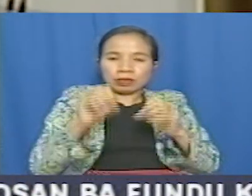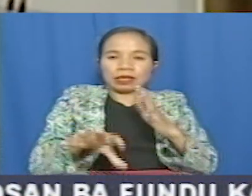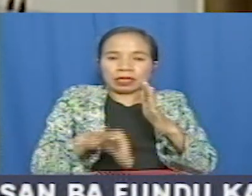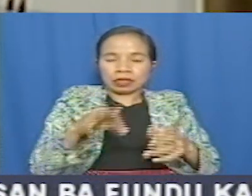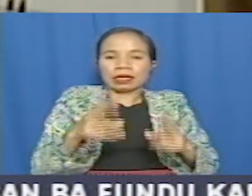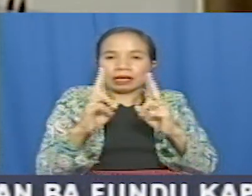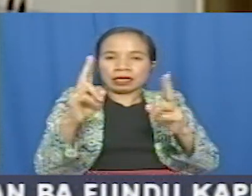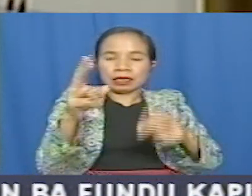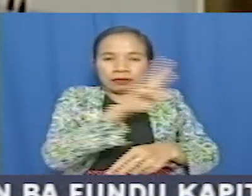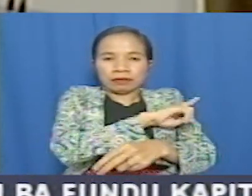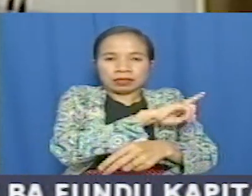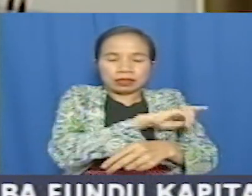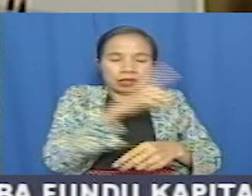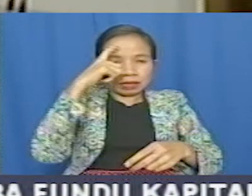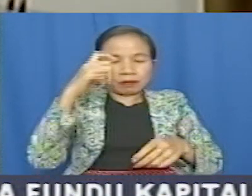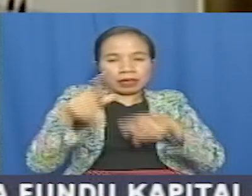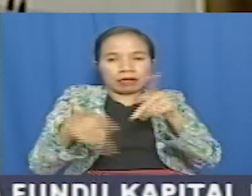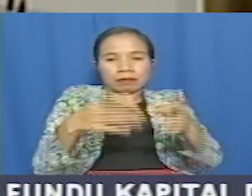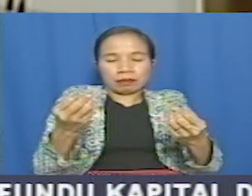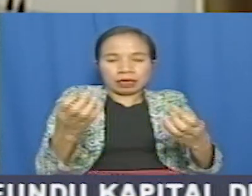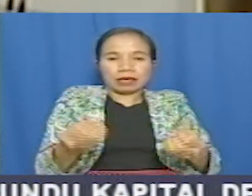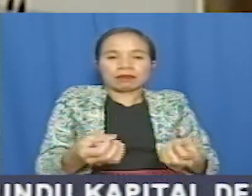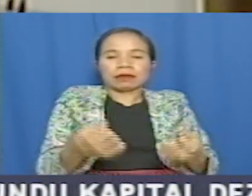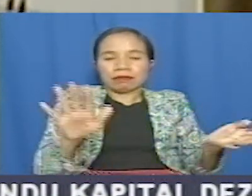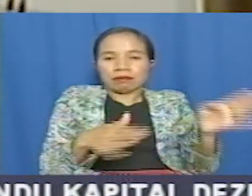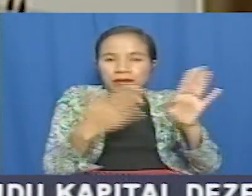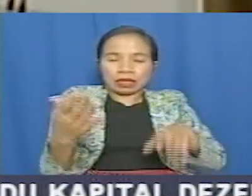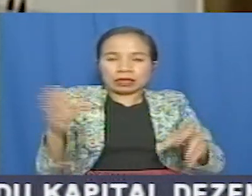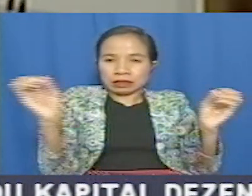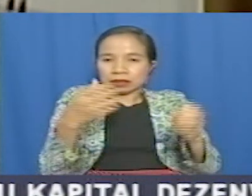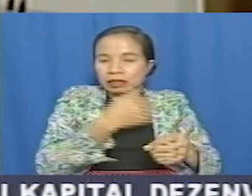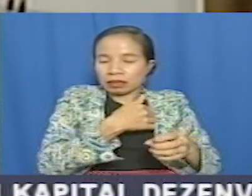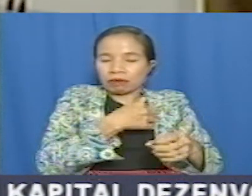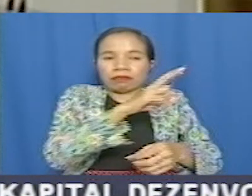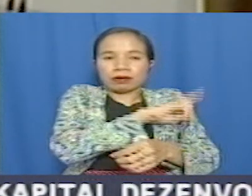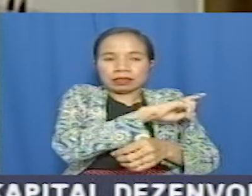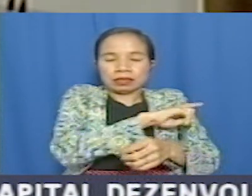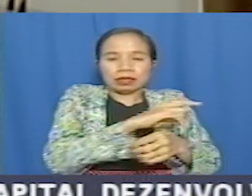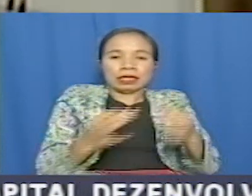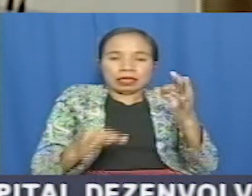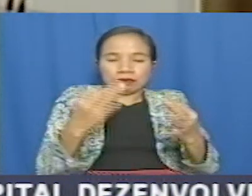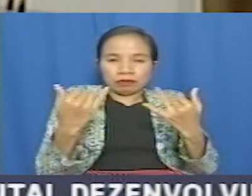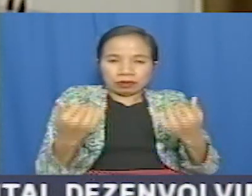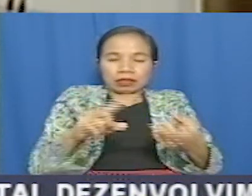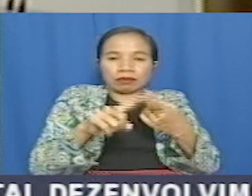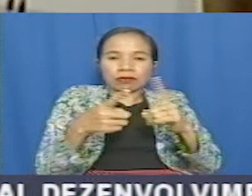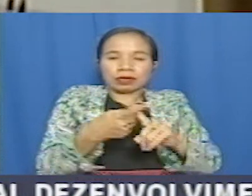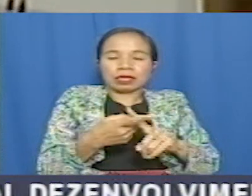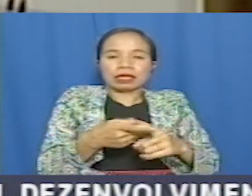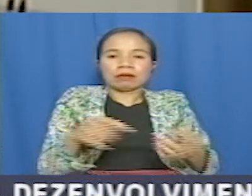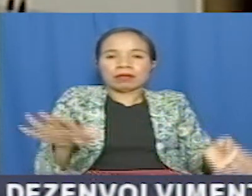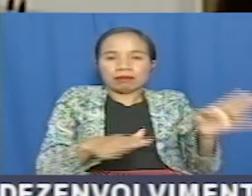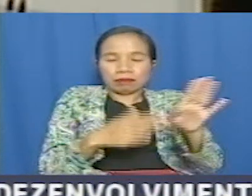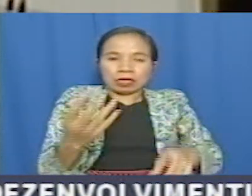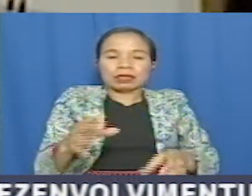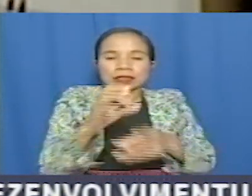né? Tamba ema barak mate, la ho vacina. E mais que ohin, kanesan itania belum dan bemak mate ne ho vacina